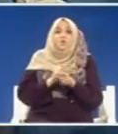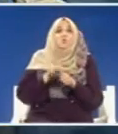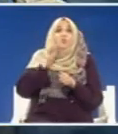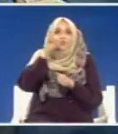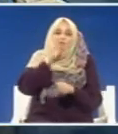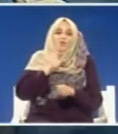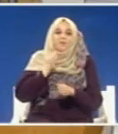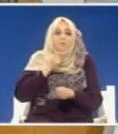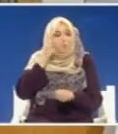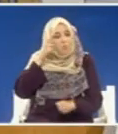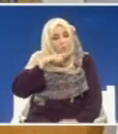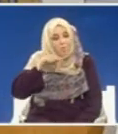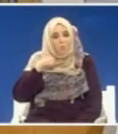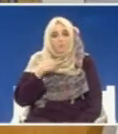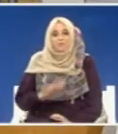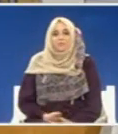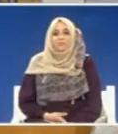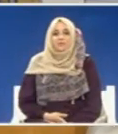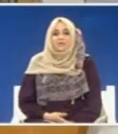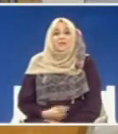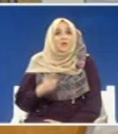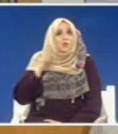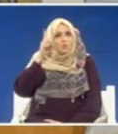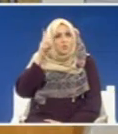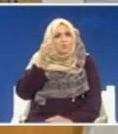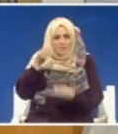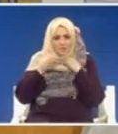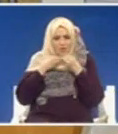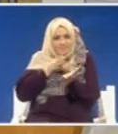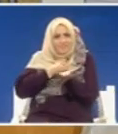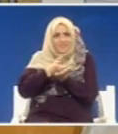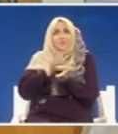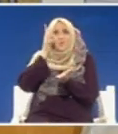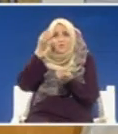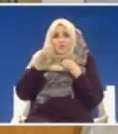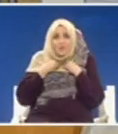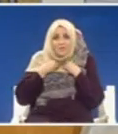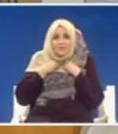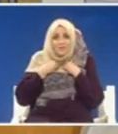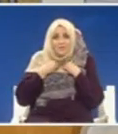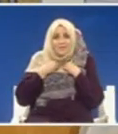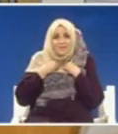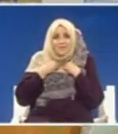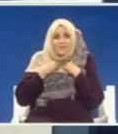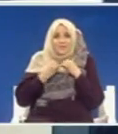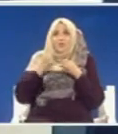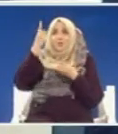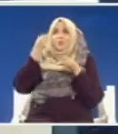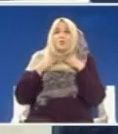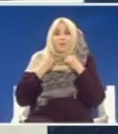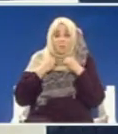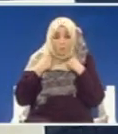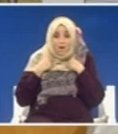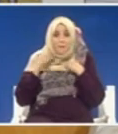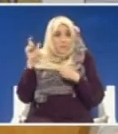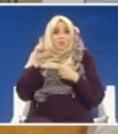لطف الله وحب الله؟ فالله هو الذي هداني إلى هذا، هو الذي جعلني مسلما.